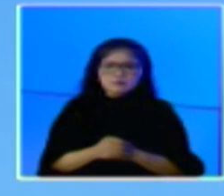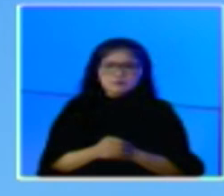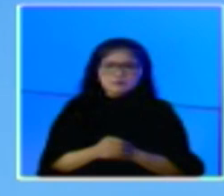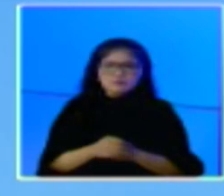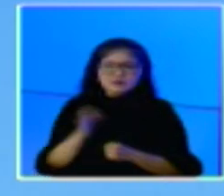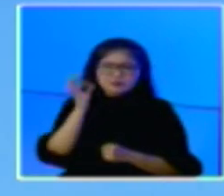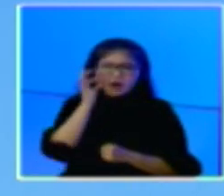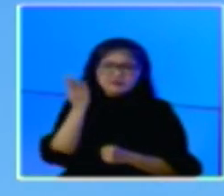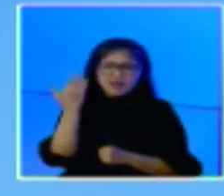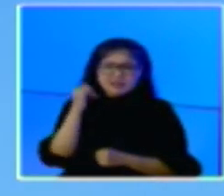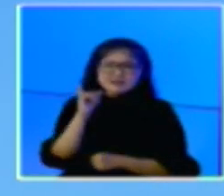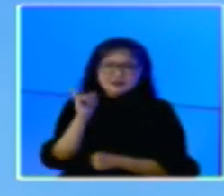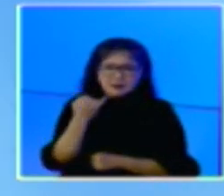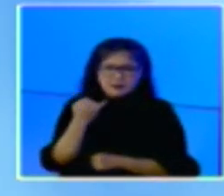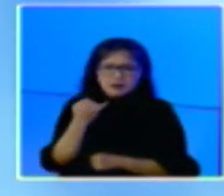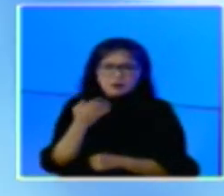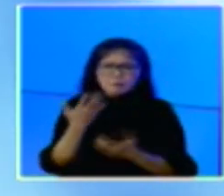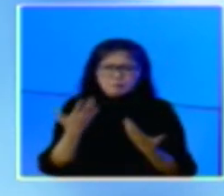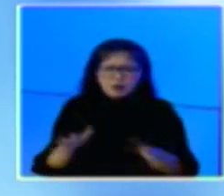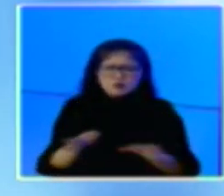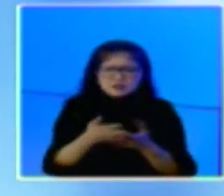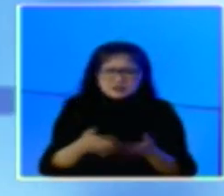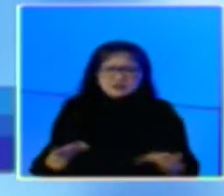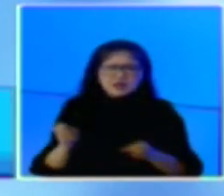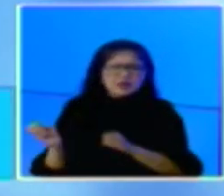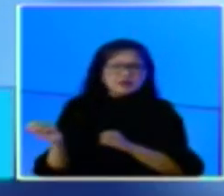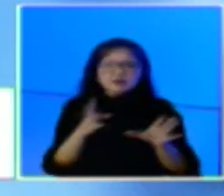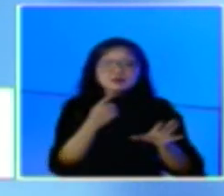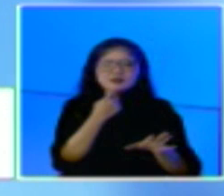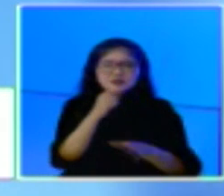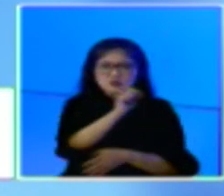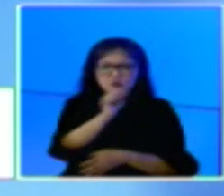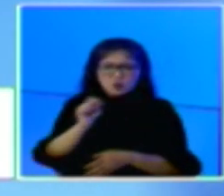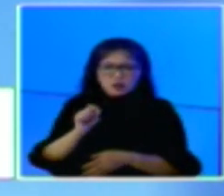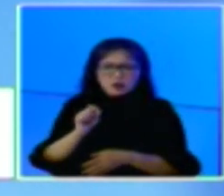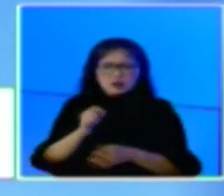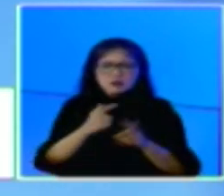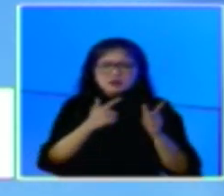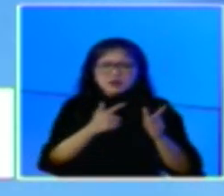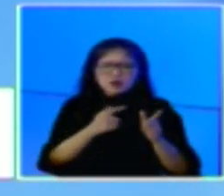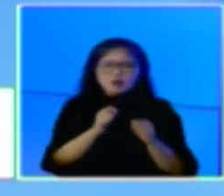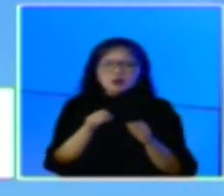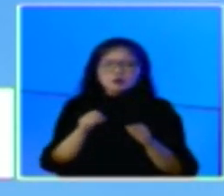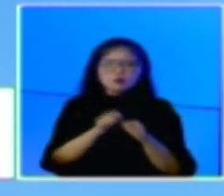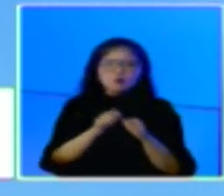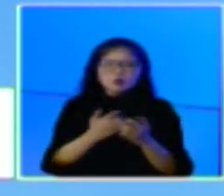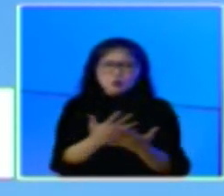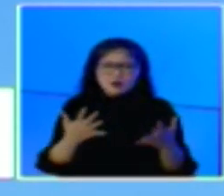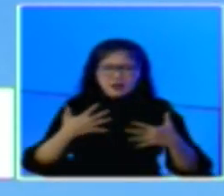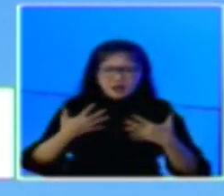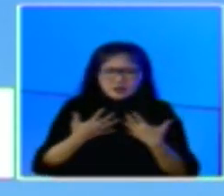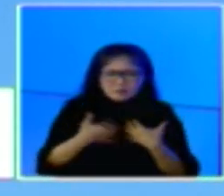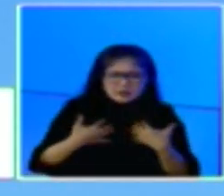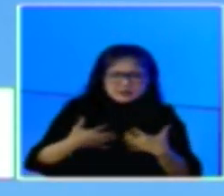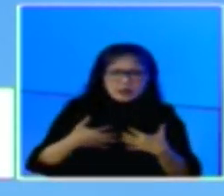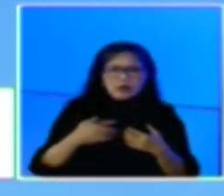Kami baru usai kasus teror penyiraman air keras yang menyasar siswi sekolah, kini muncul teror lain yang meresahkan. Seorang pria tak dikenal mengancam